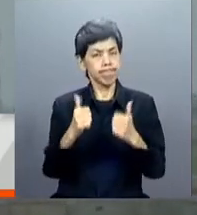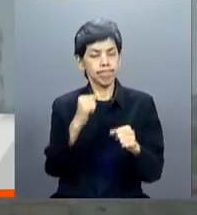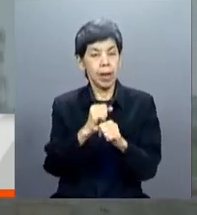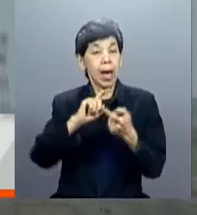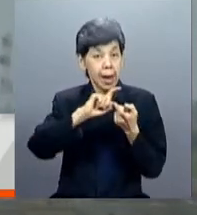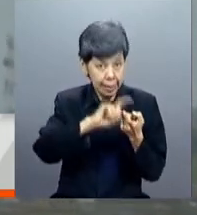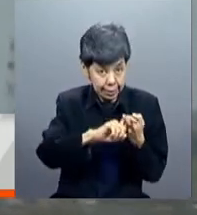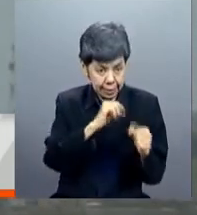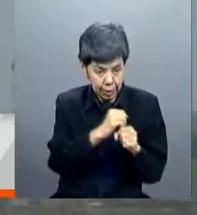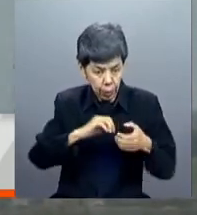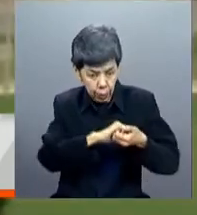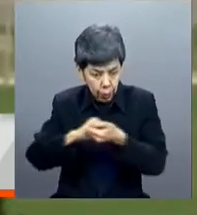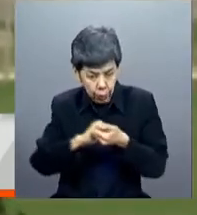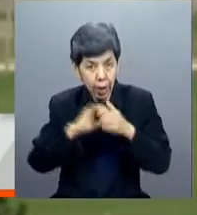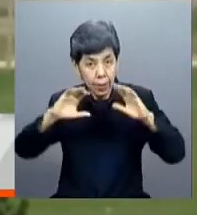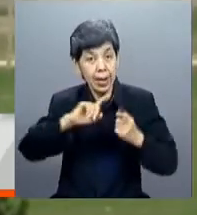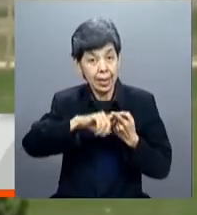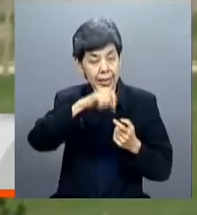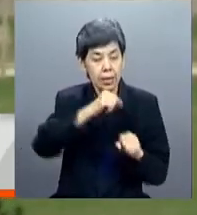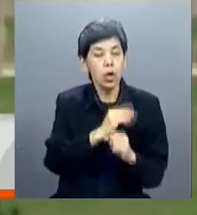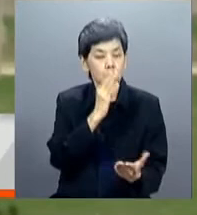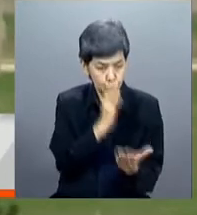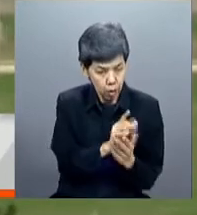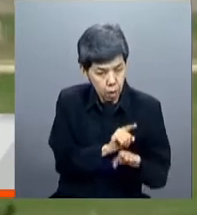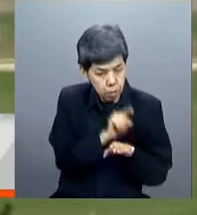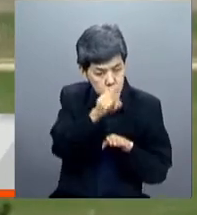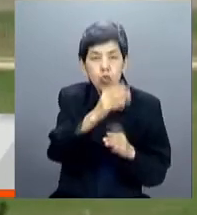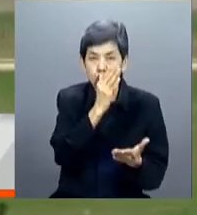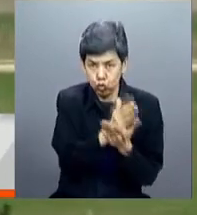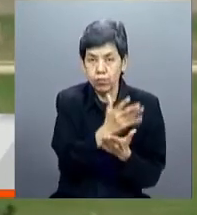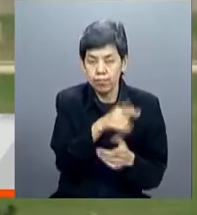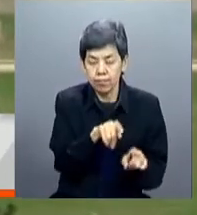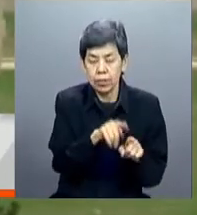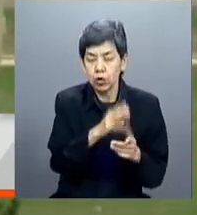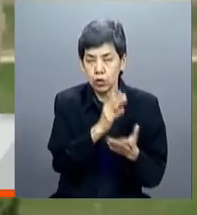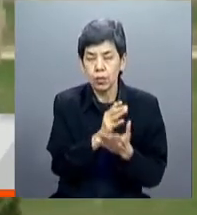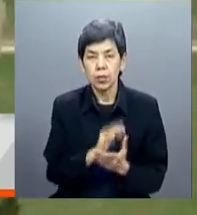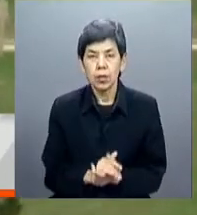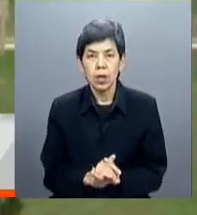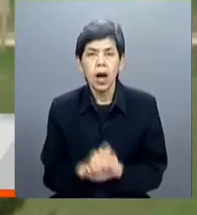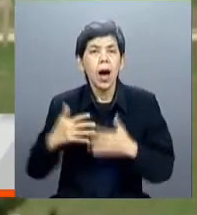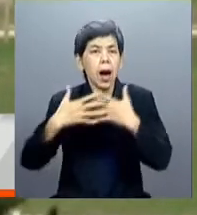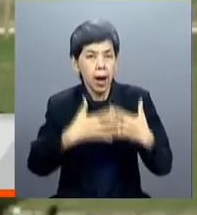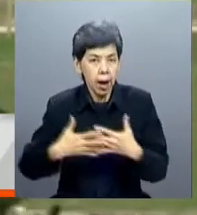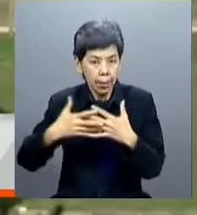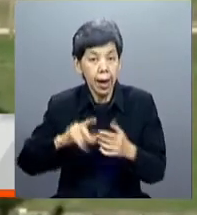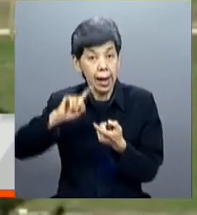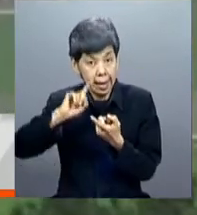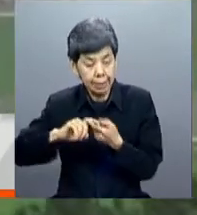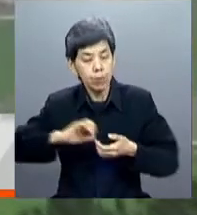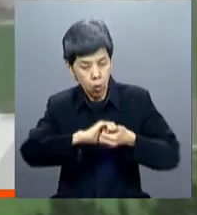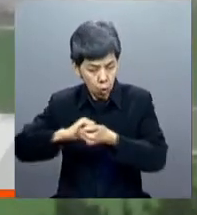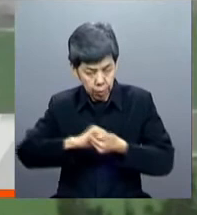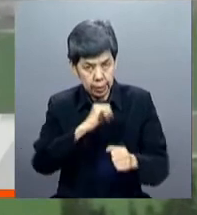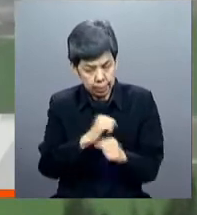สเซียซึ่งเป็นพันธมิตรของฝ่ายรัฐบาลซีเรียก็หยุดปฏิบัติการโจมตีทางอากาศแล้วเช่นกันสหรัฐอเมริกาและรัสเซียจับมือการผ